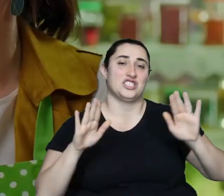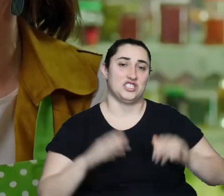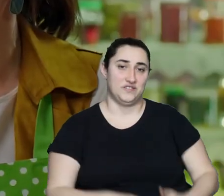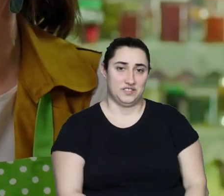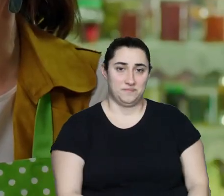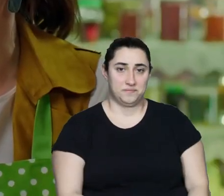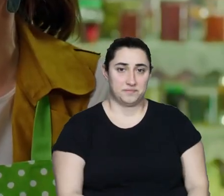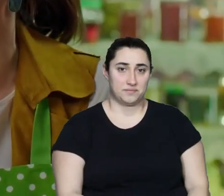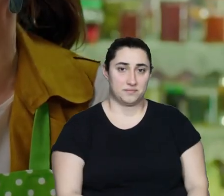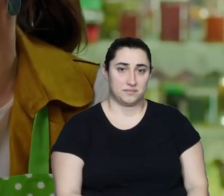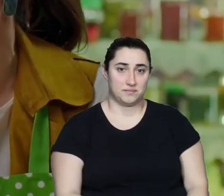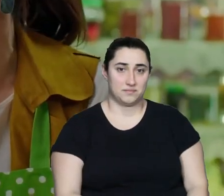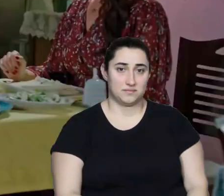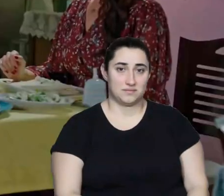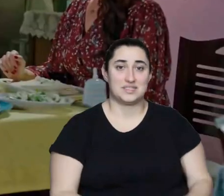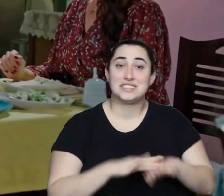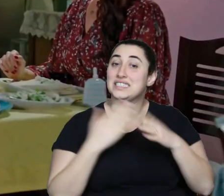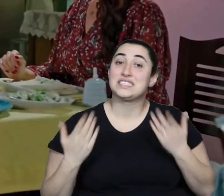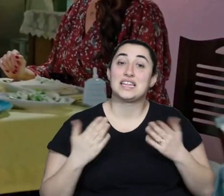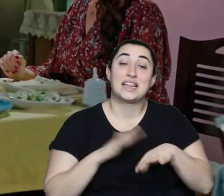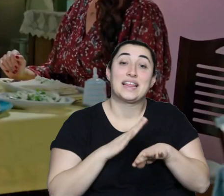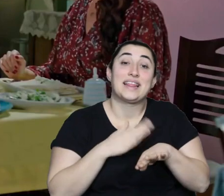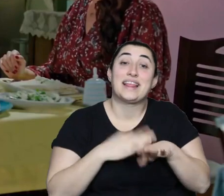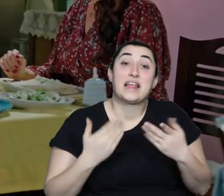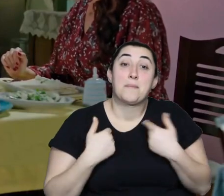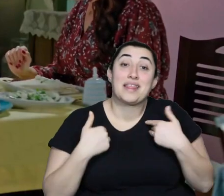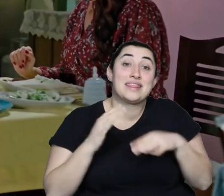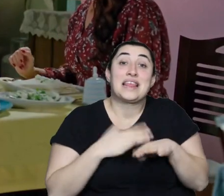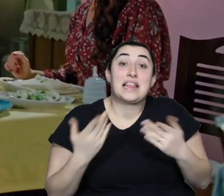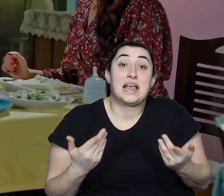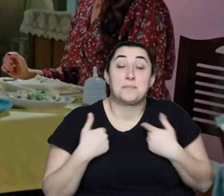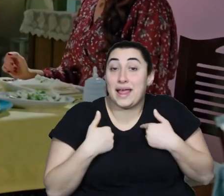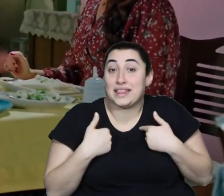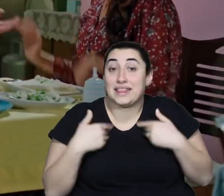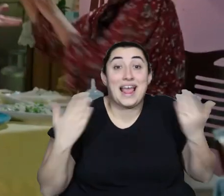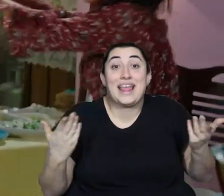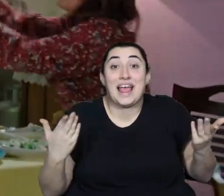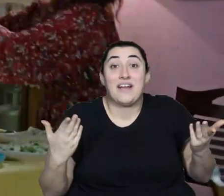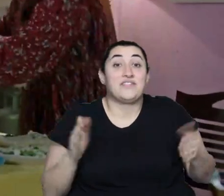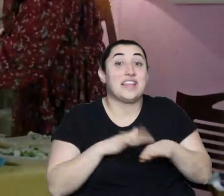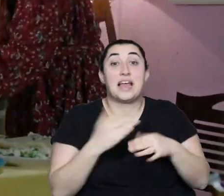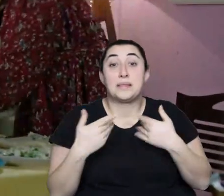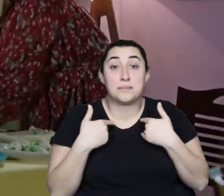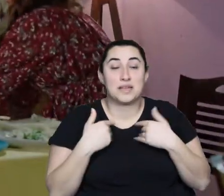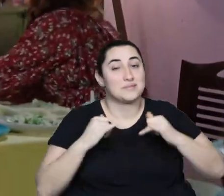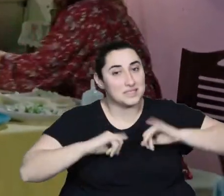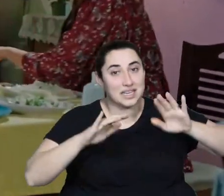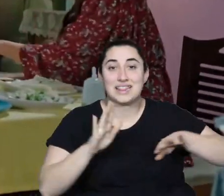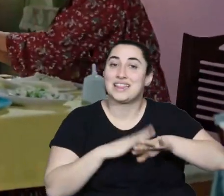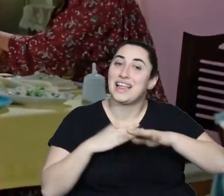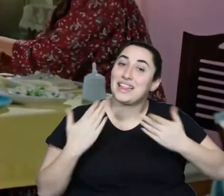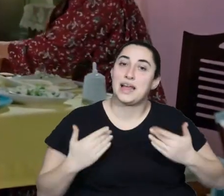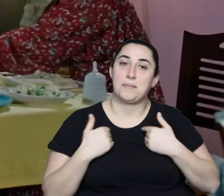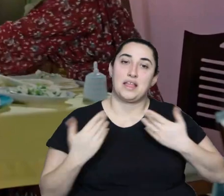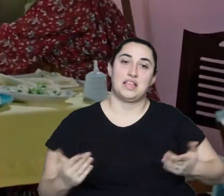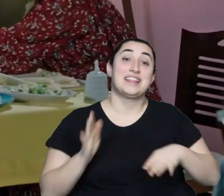yerleşiyor, temelli. Neden ya? Neden, neden, neden ben, neden? Neden ben? Ya neden ben? Ya? Ay, neden ben? Sakin neden Allah'ım neden